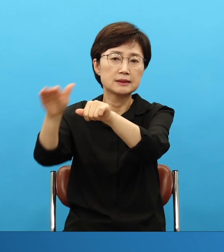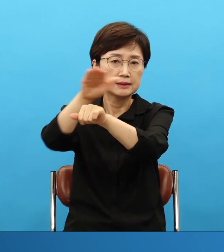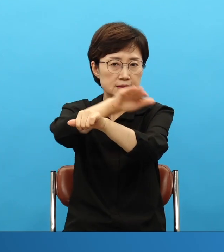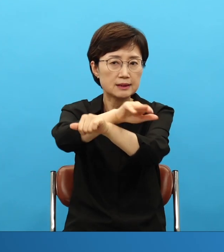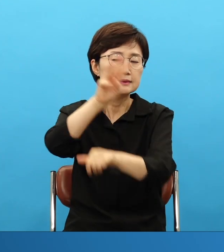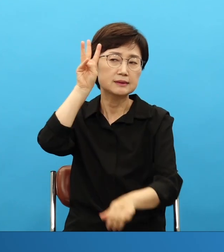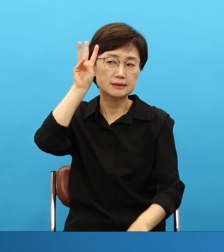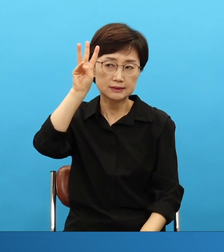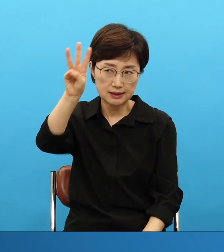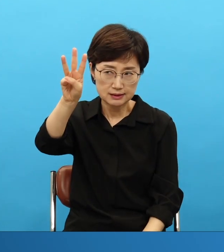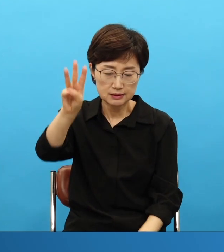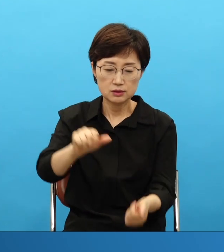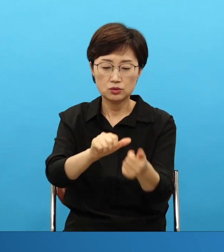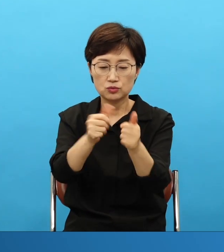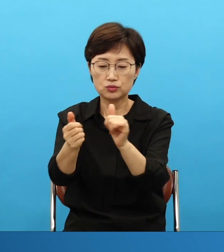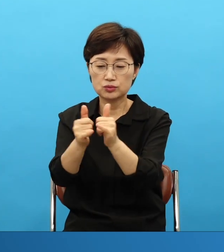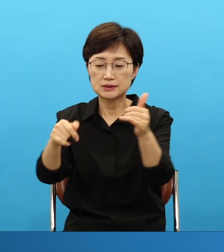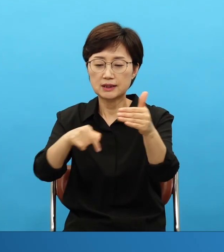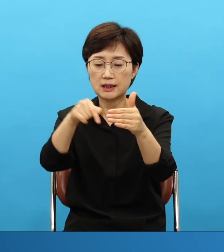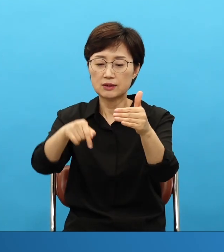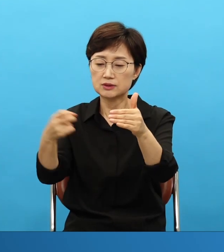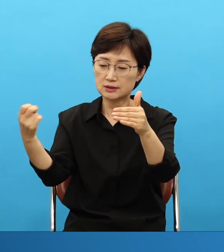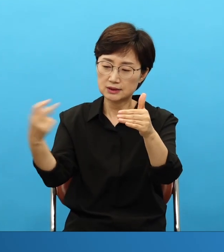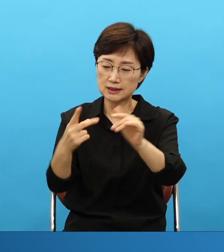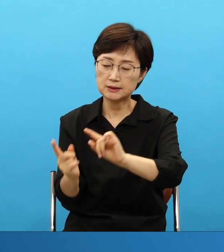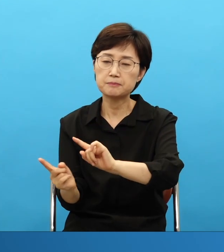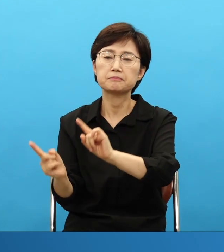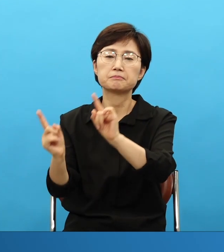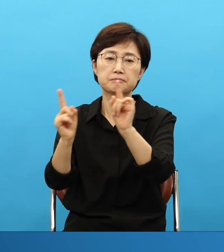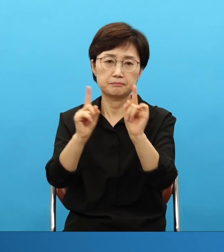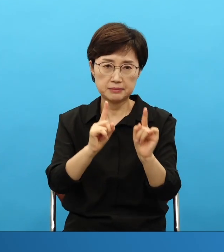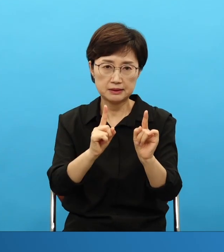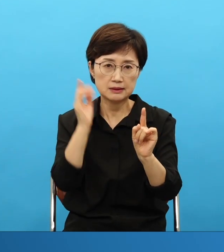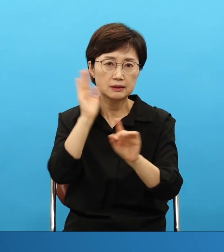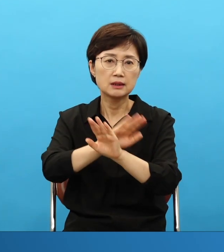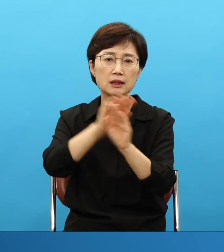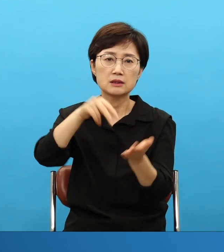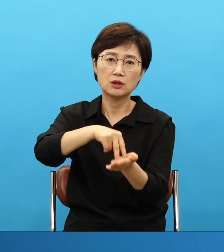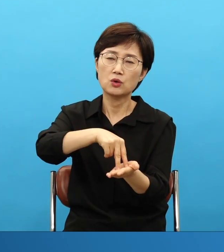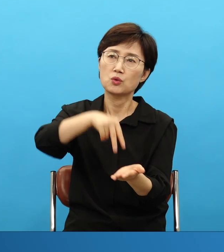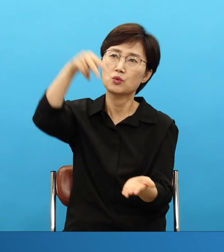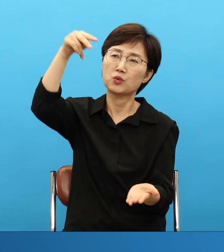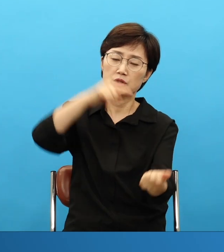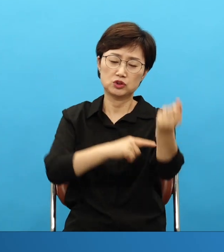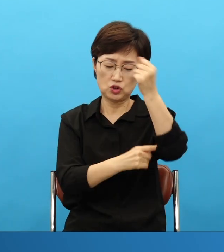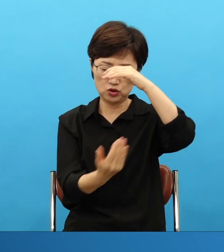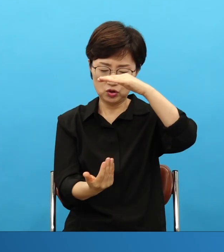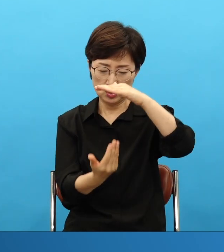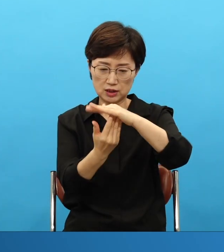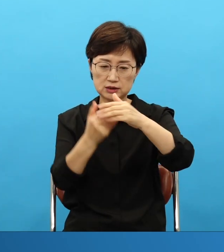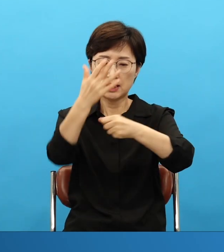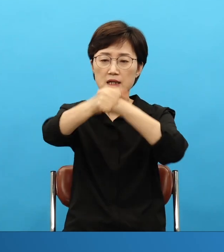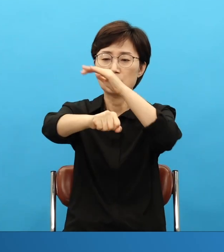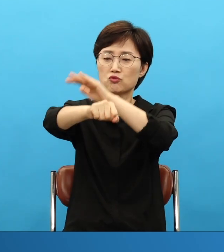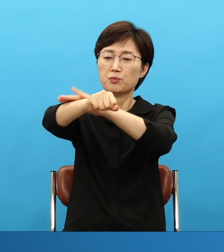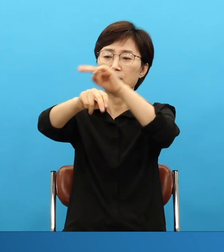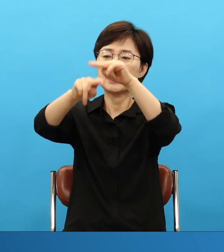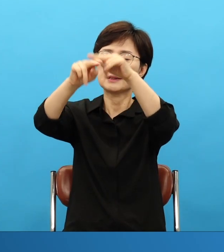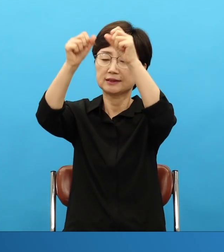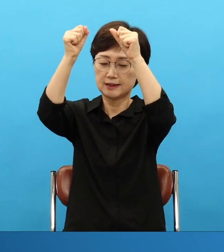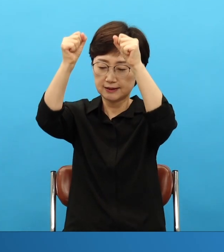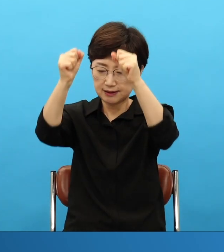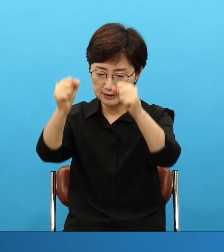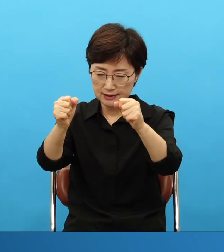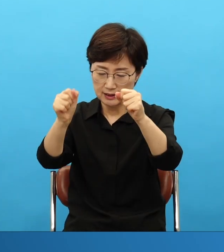죽으시고 장사한지 사흘만에 죽은 자 가운데서 다시 살아나시며 하늘에 오르사 전능하신